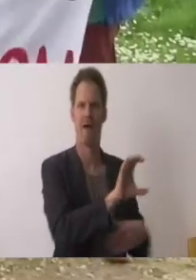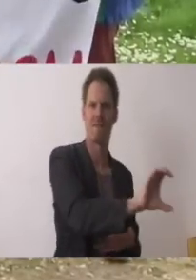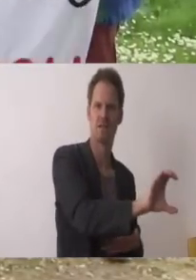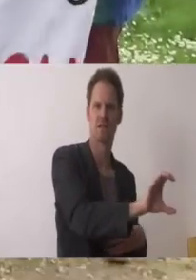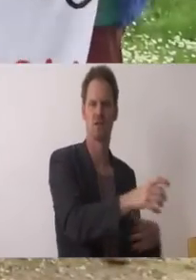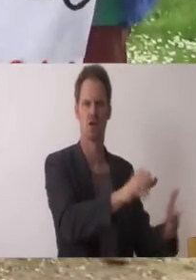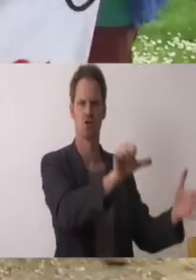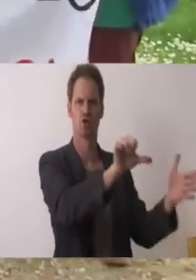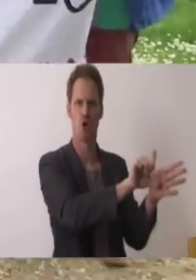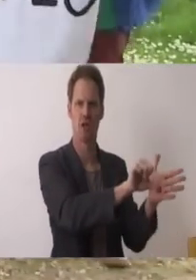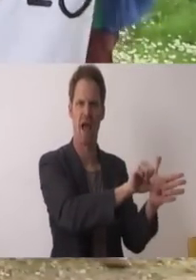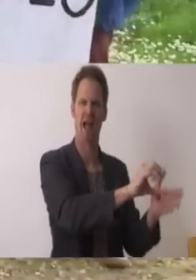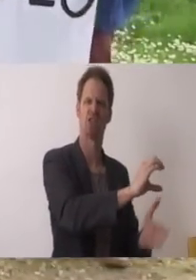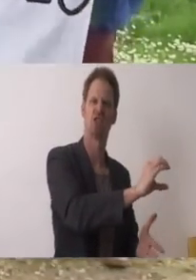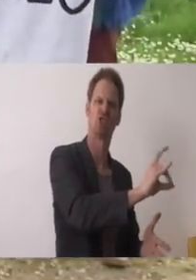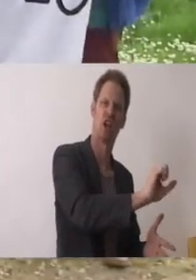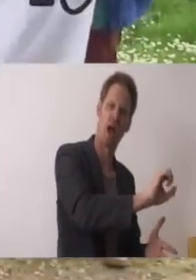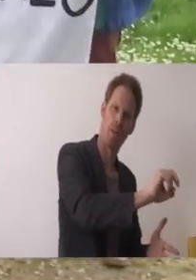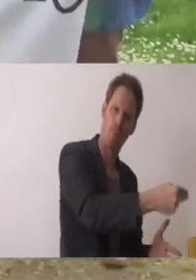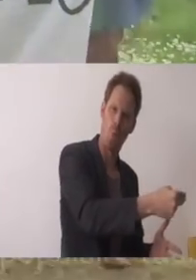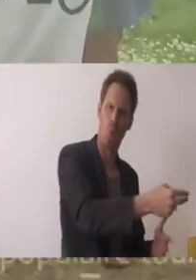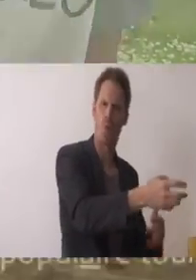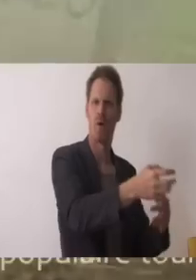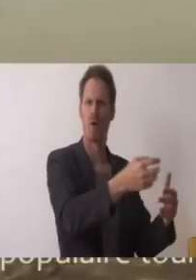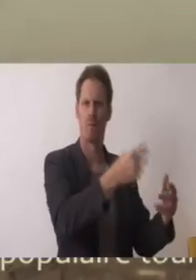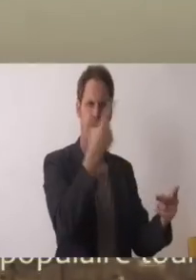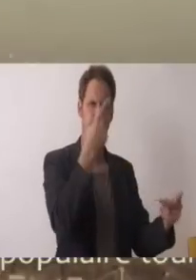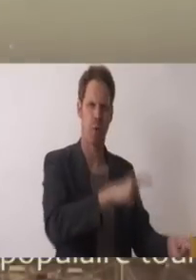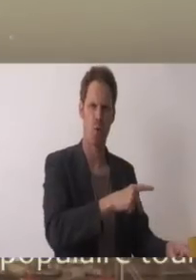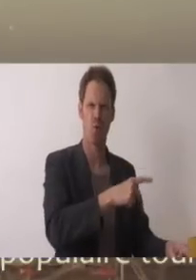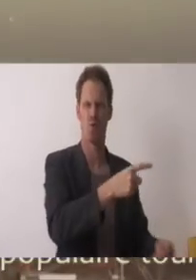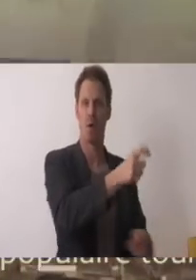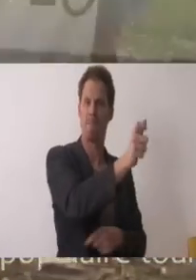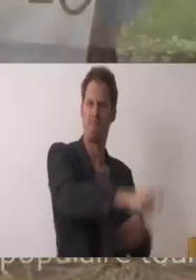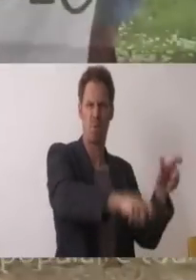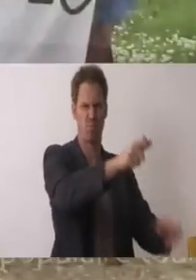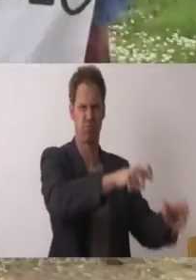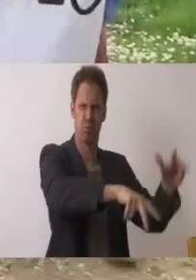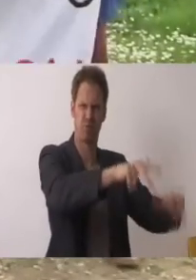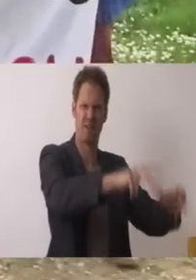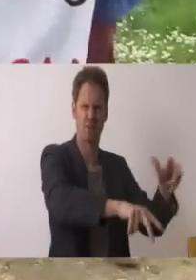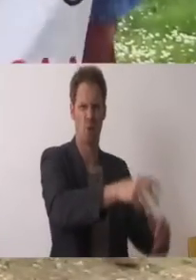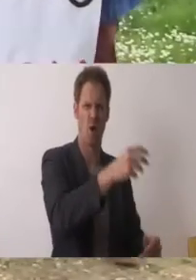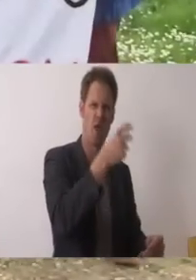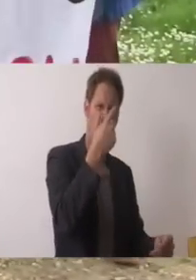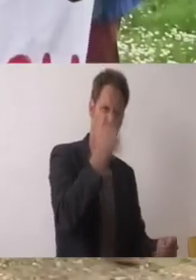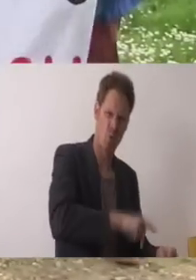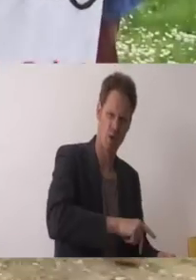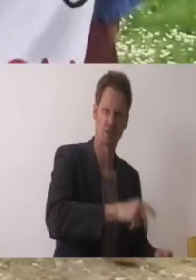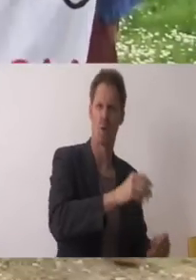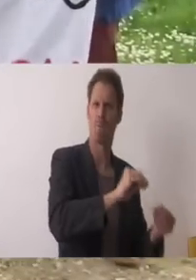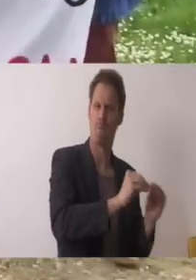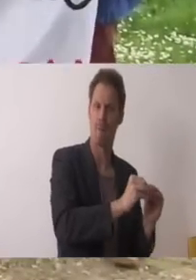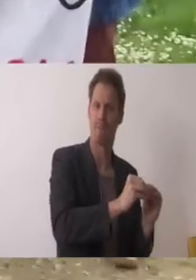vouloir investir dans des centrales à charbon très polluantes, très climaticides, très négatives pour les populations, alors